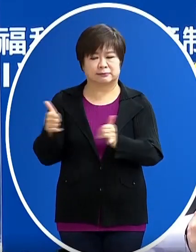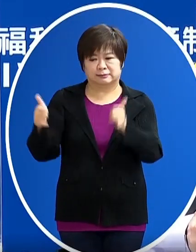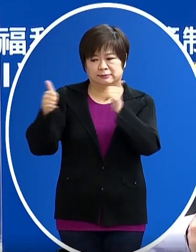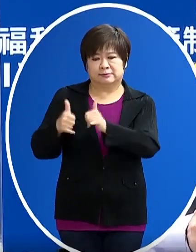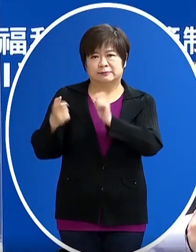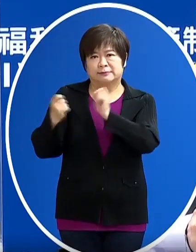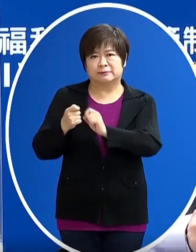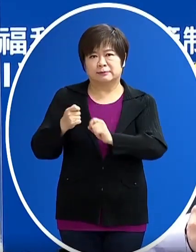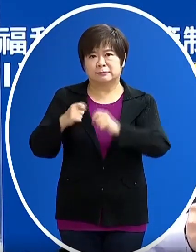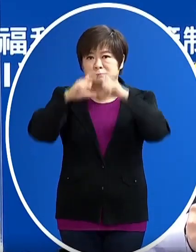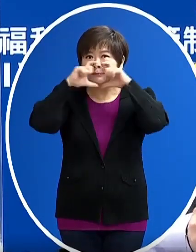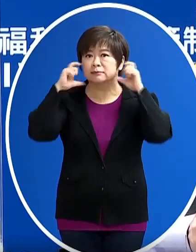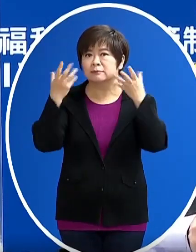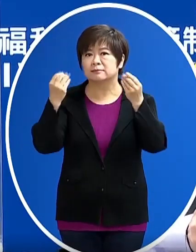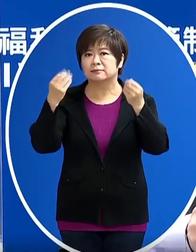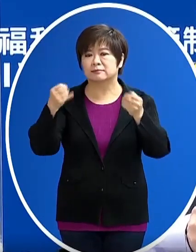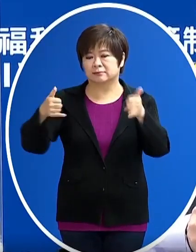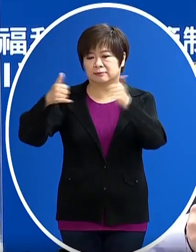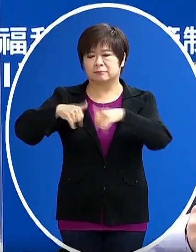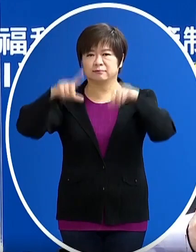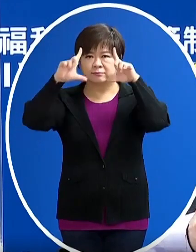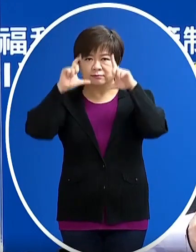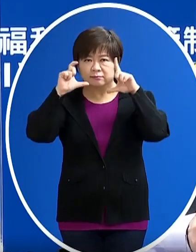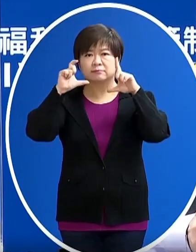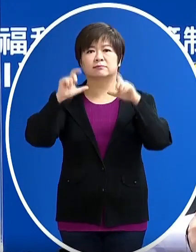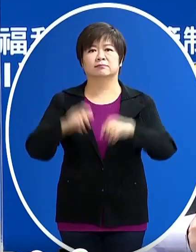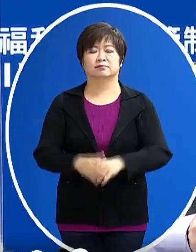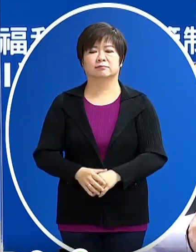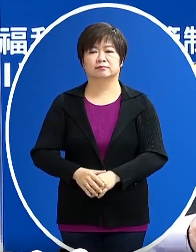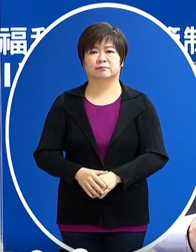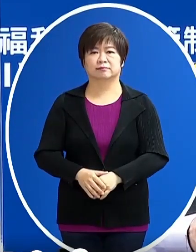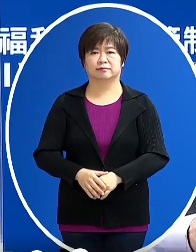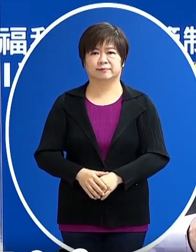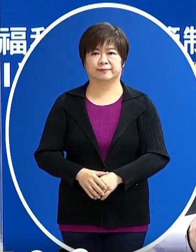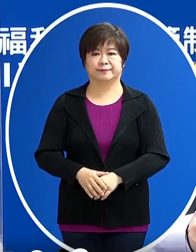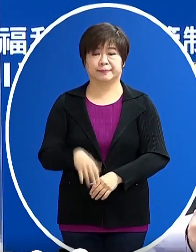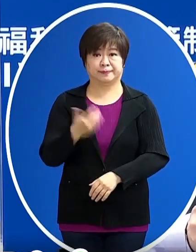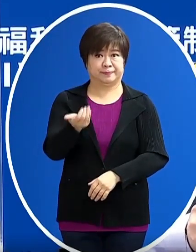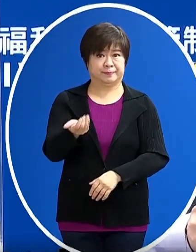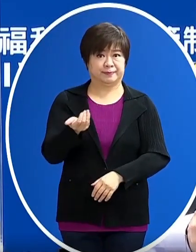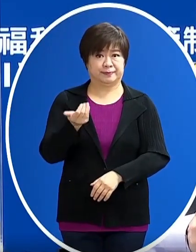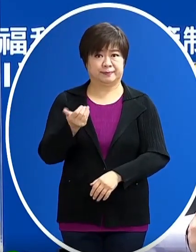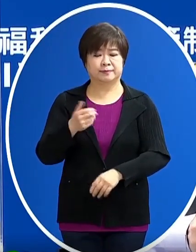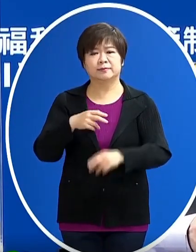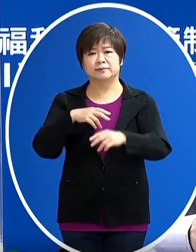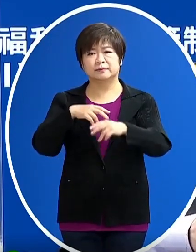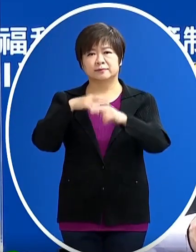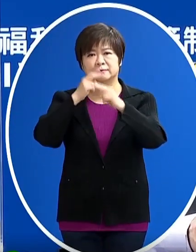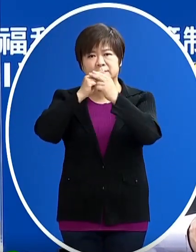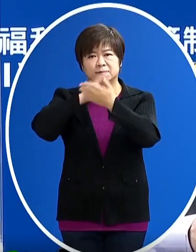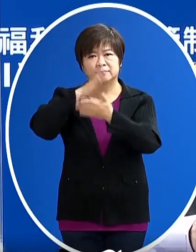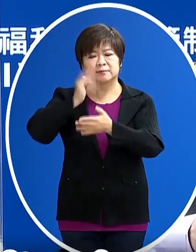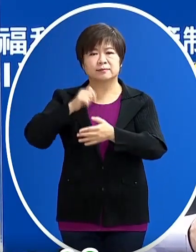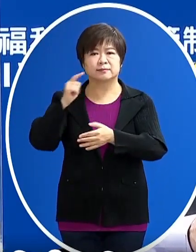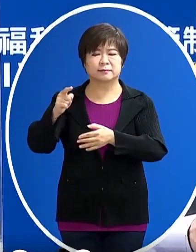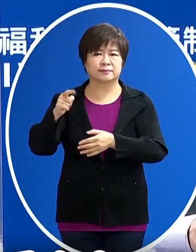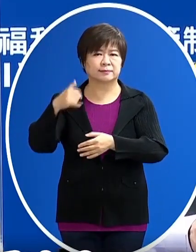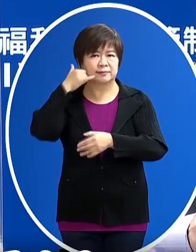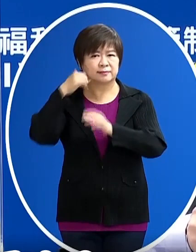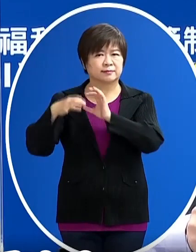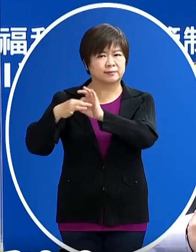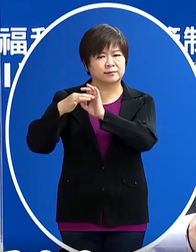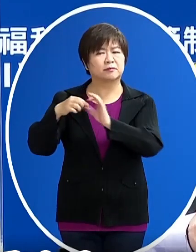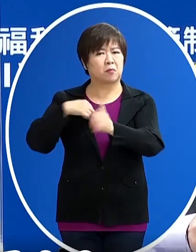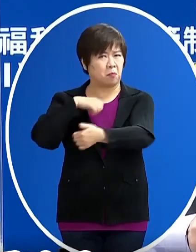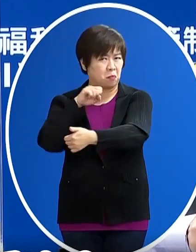戴罩的接触拍照。好，所以刚才那个林市长这边有给我电话，那我建议